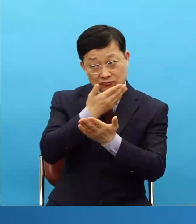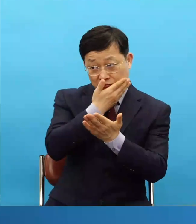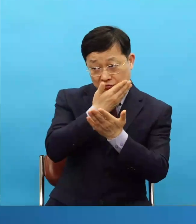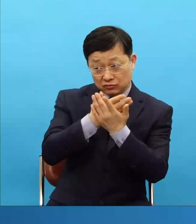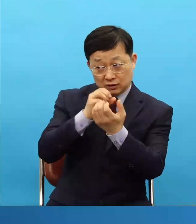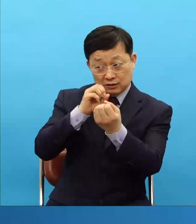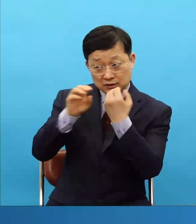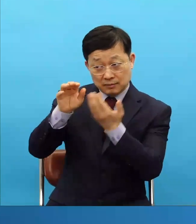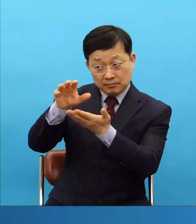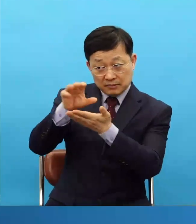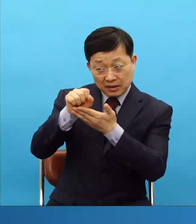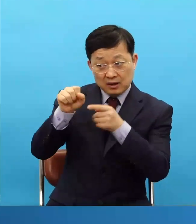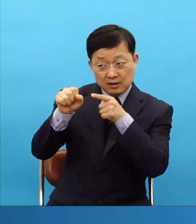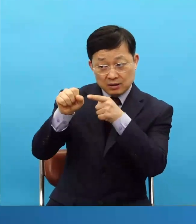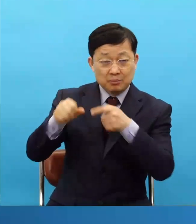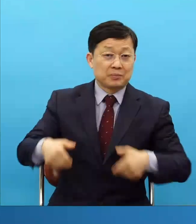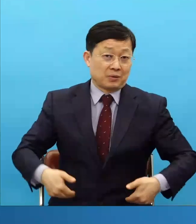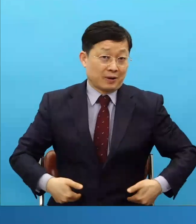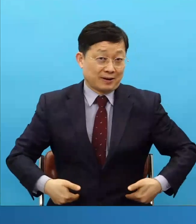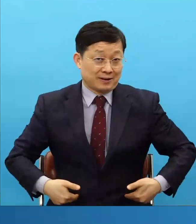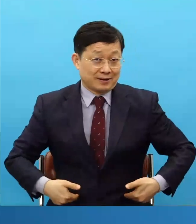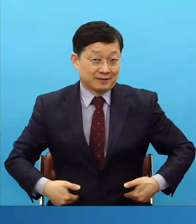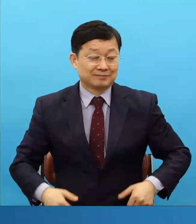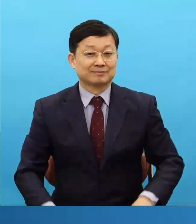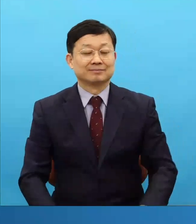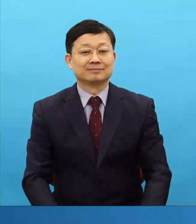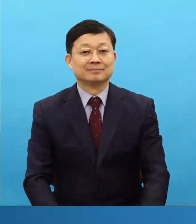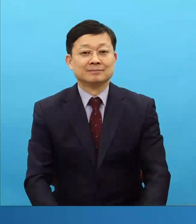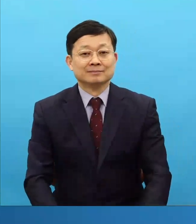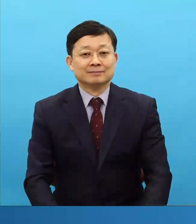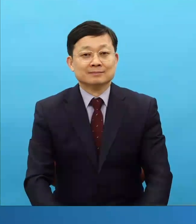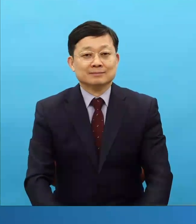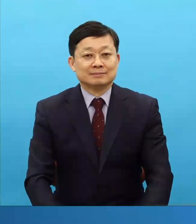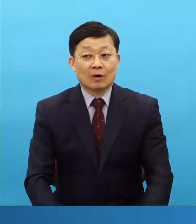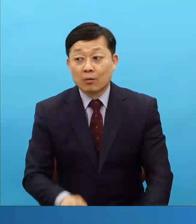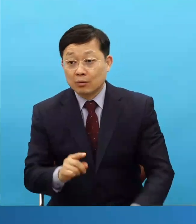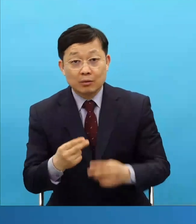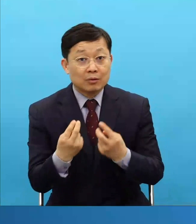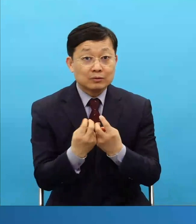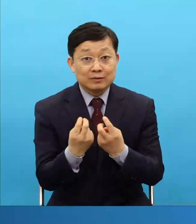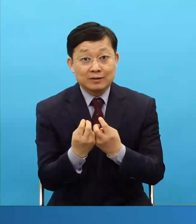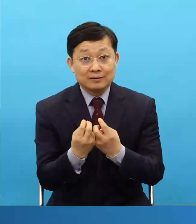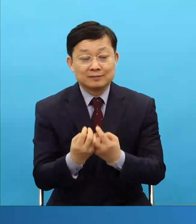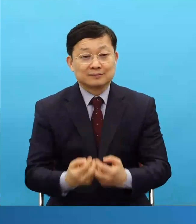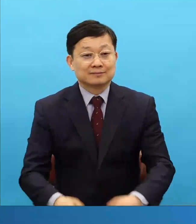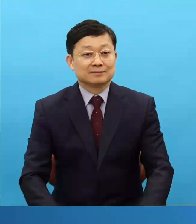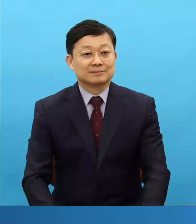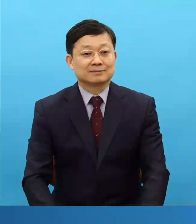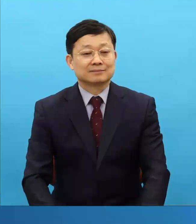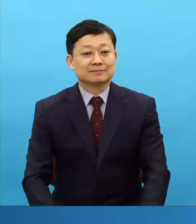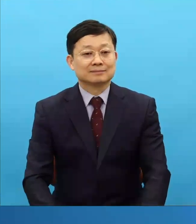main figures for this age of the 3-day weekend, then you must gain this power. 어떻게 말입니까? How?